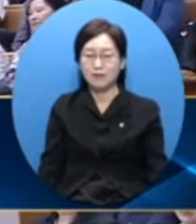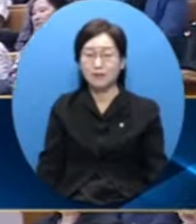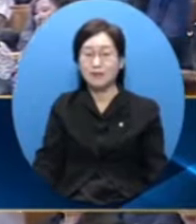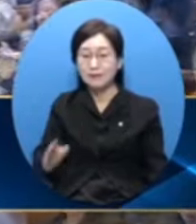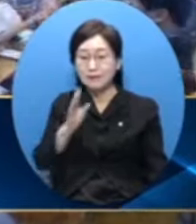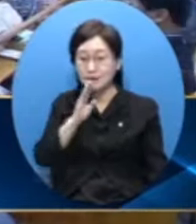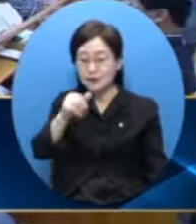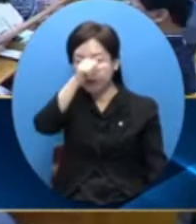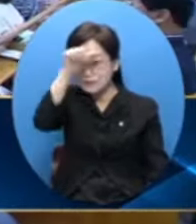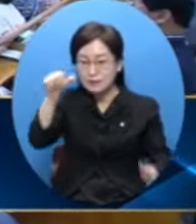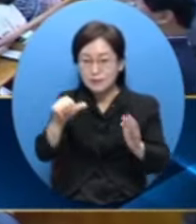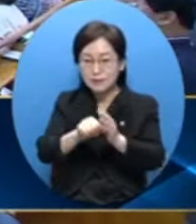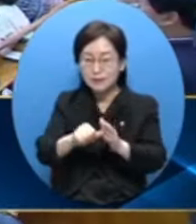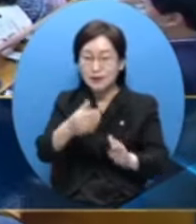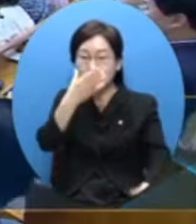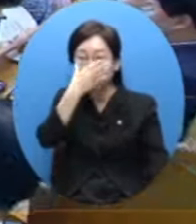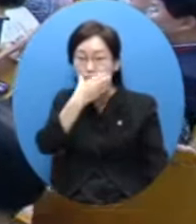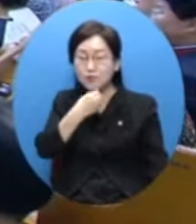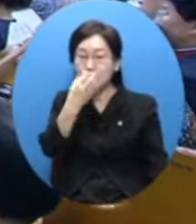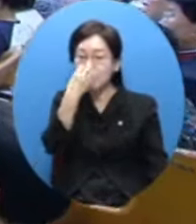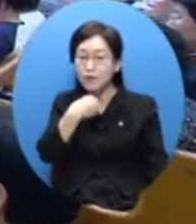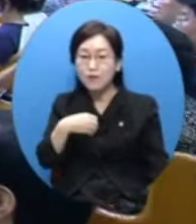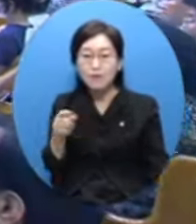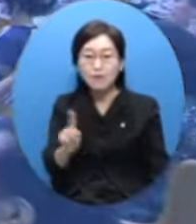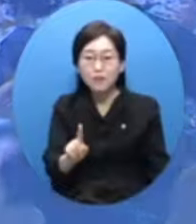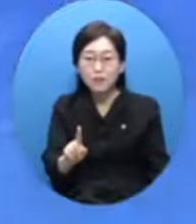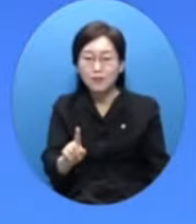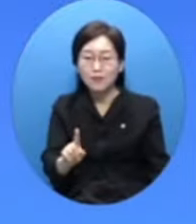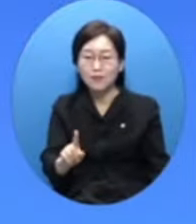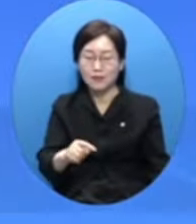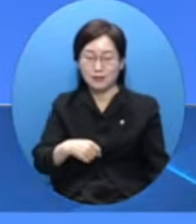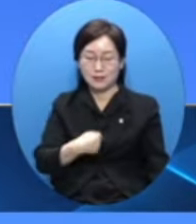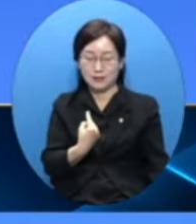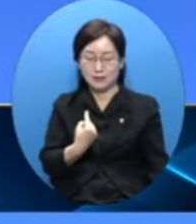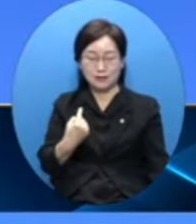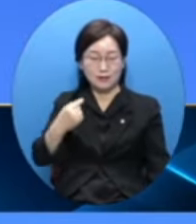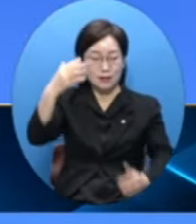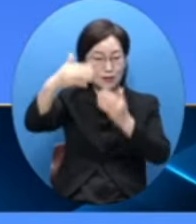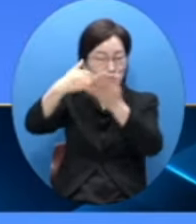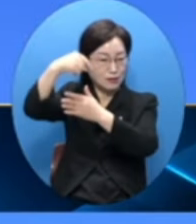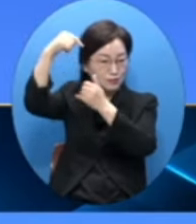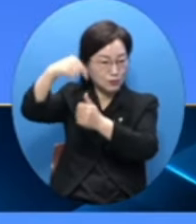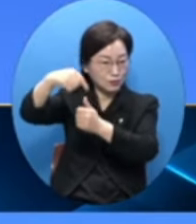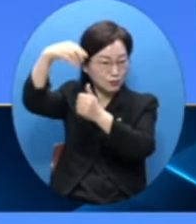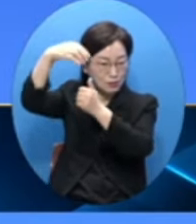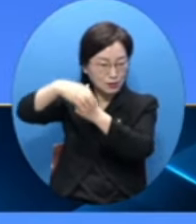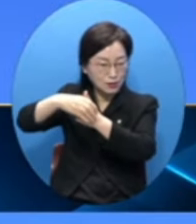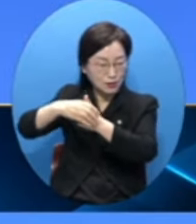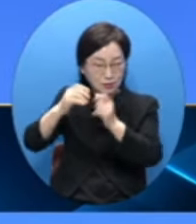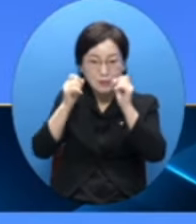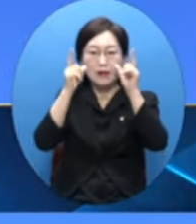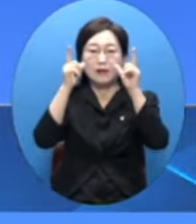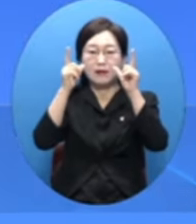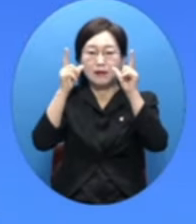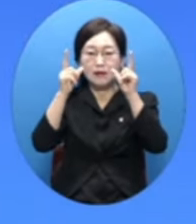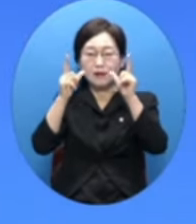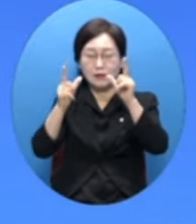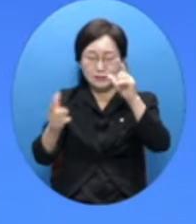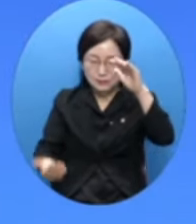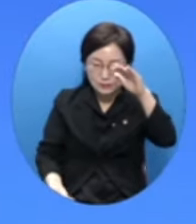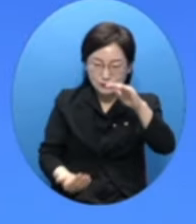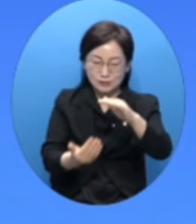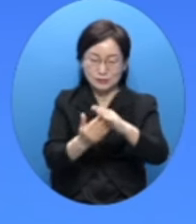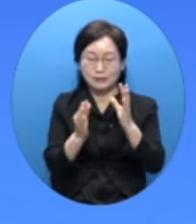진정한 인생의 행복과 보람은 자신의 사명을 깨닫고 그 사명을 이루기 위해 최선을